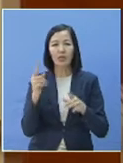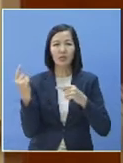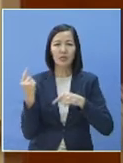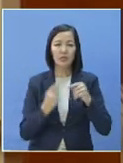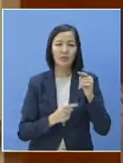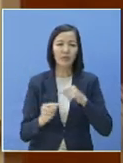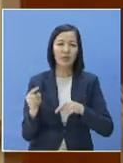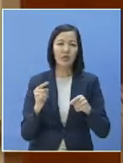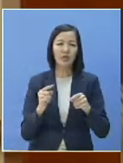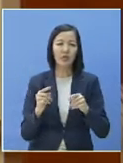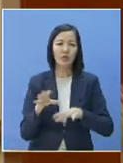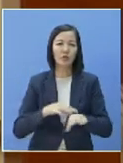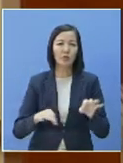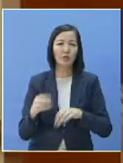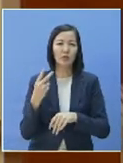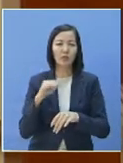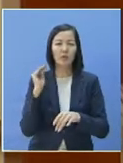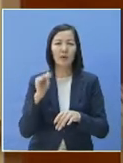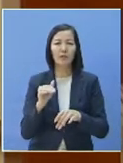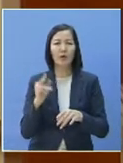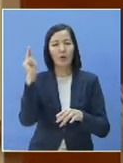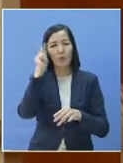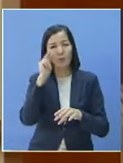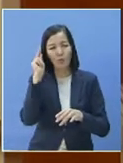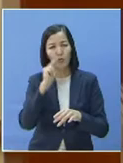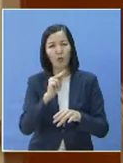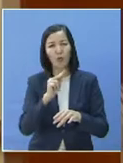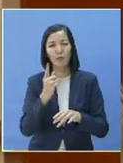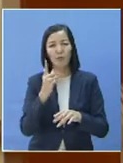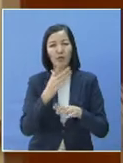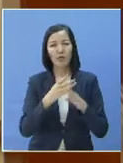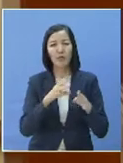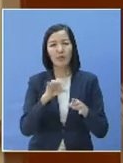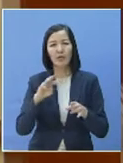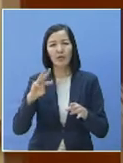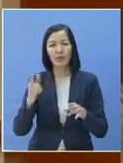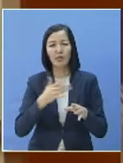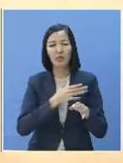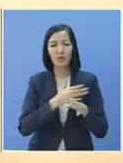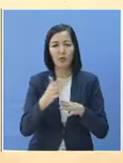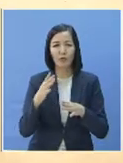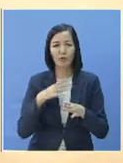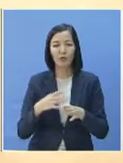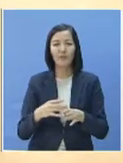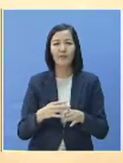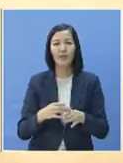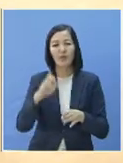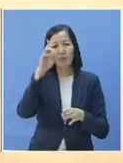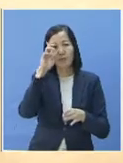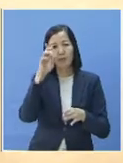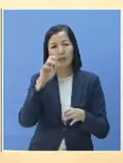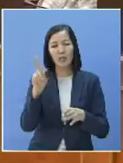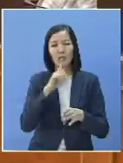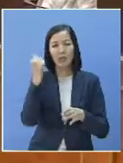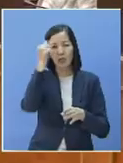жобасы аясында 20 мың адамды оқытуға 1,5 миллиард теңге бөлінді. Қазынадан биылғы жастар